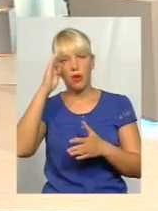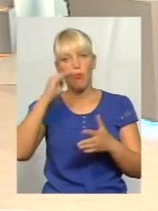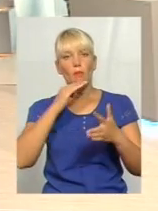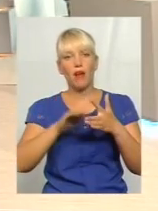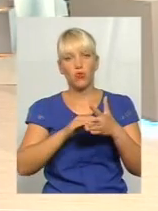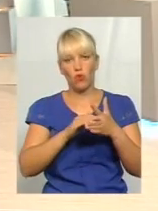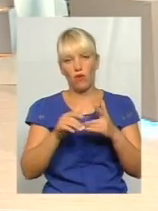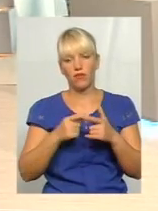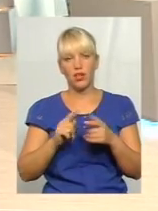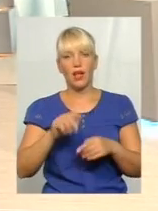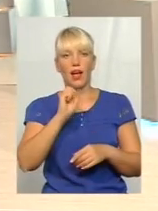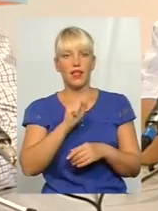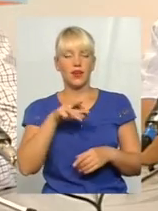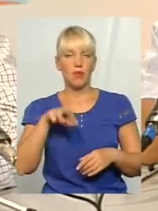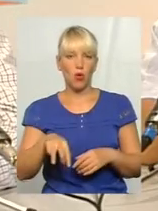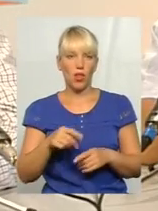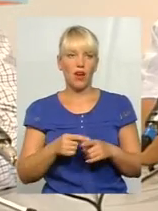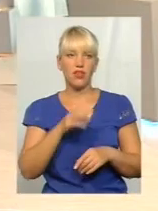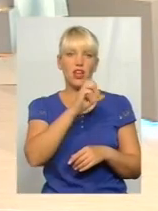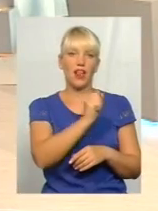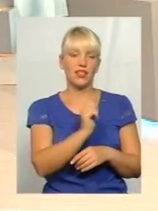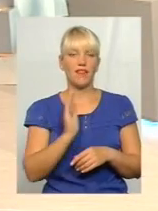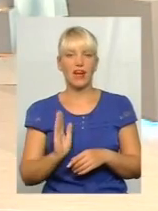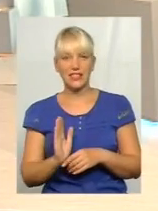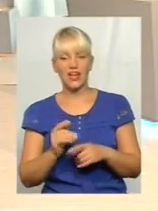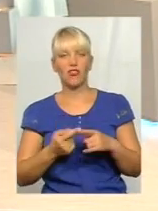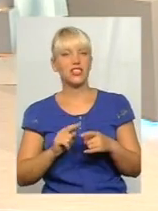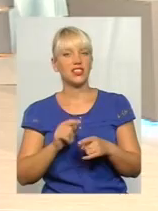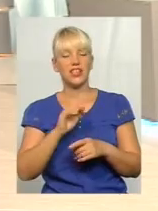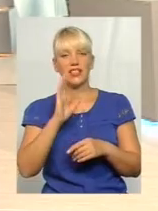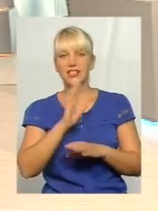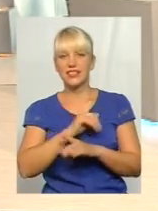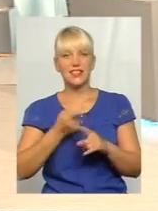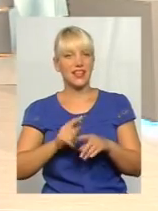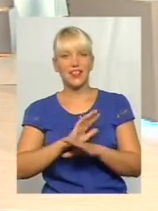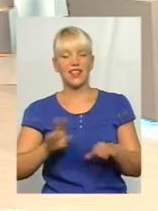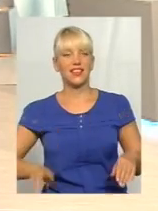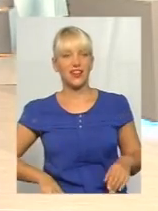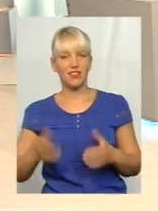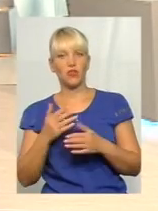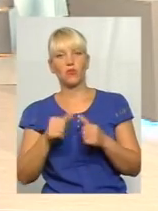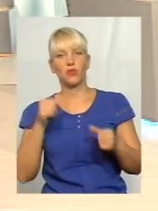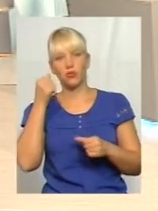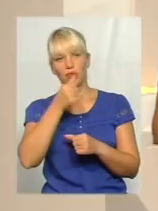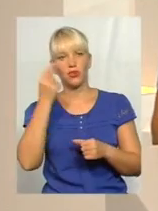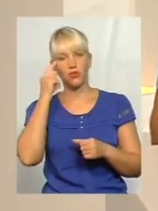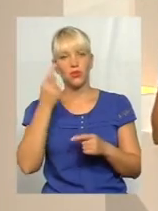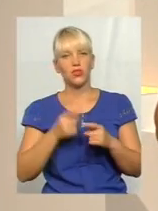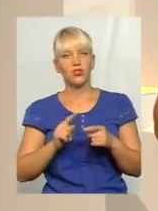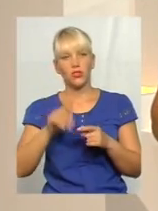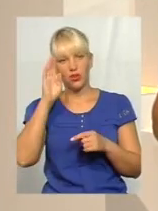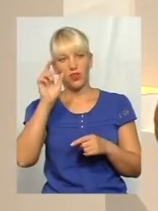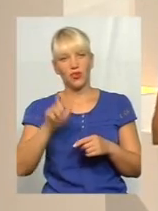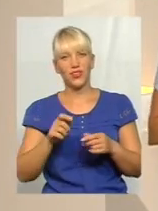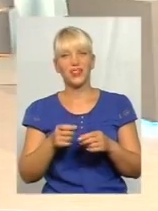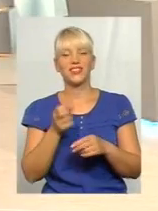Миколайович колишній директор школи номер і Андрій Васильович - це не директор про якого Минулого року багато хто думав що його звільнили бо він був